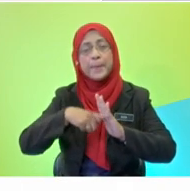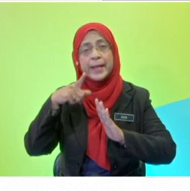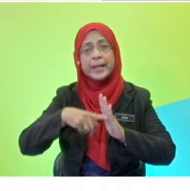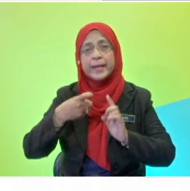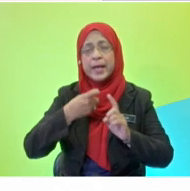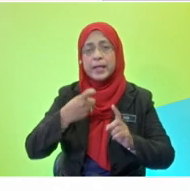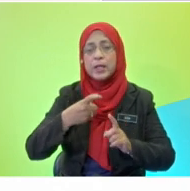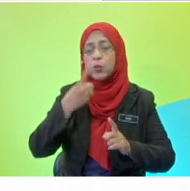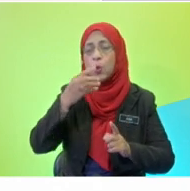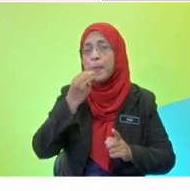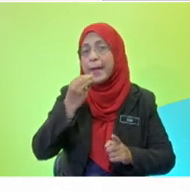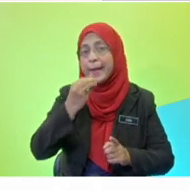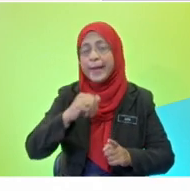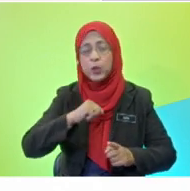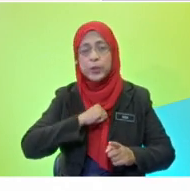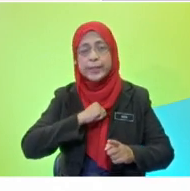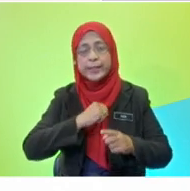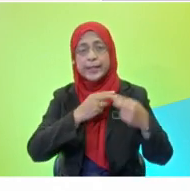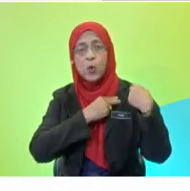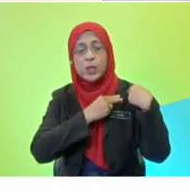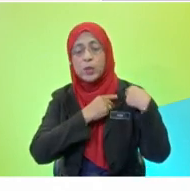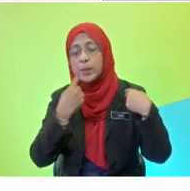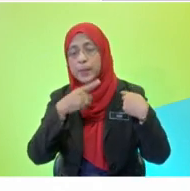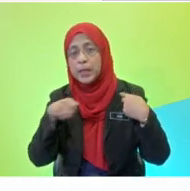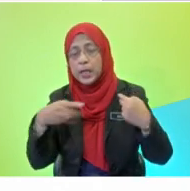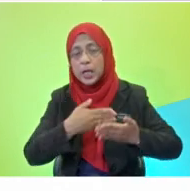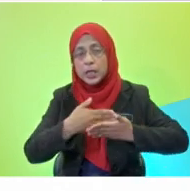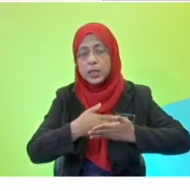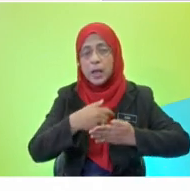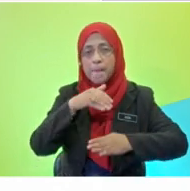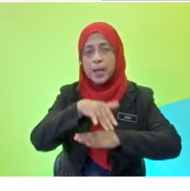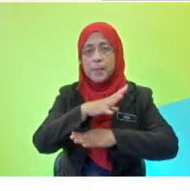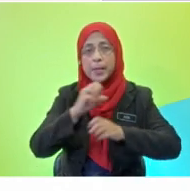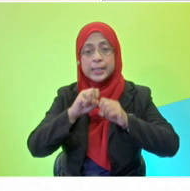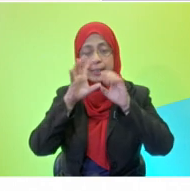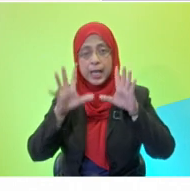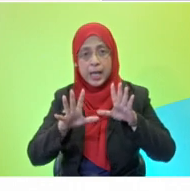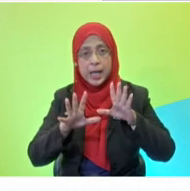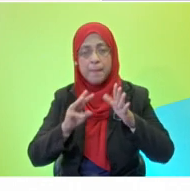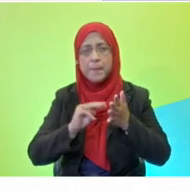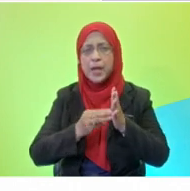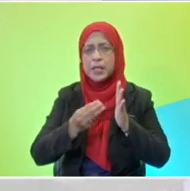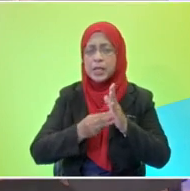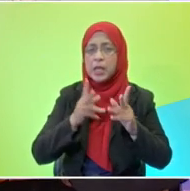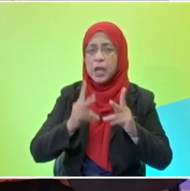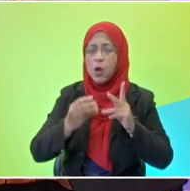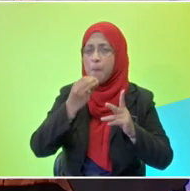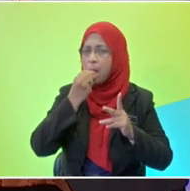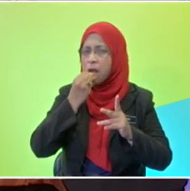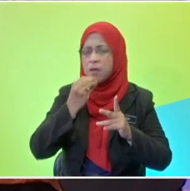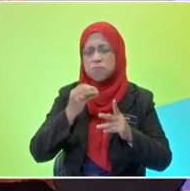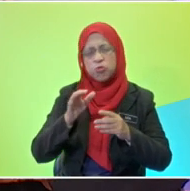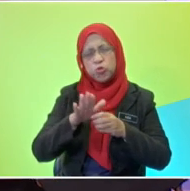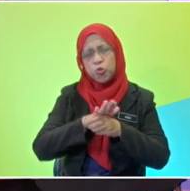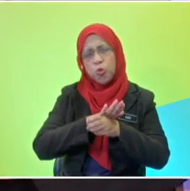makan dan minum untuk diri dan tanggungannya pada malam dan juga siang hari maknanya kalau cukup makan cukup cukup Makan